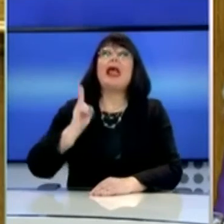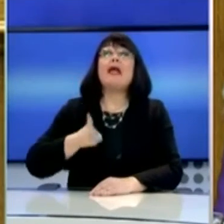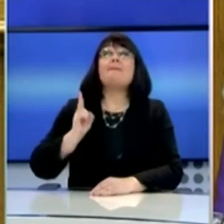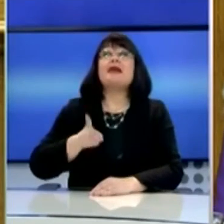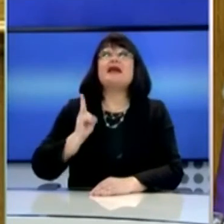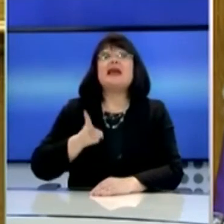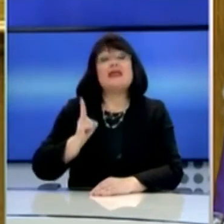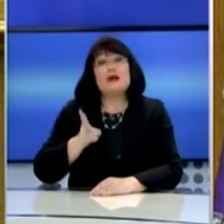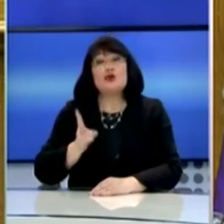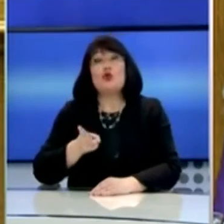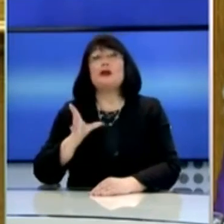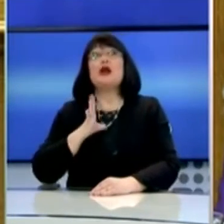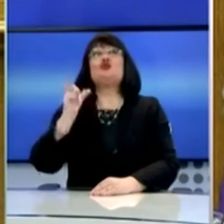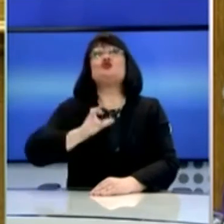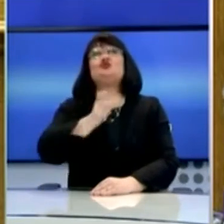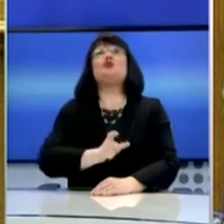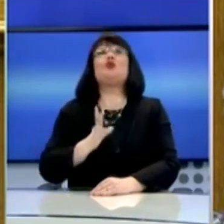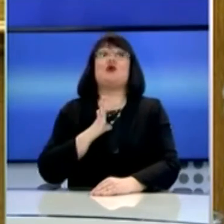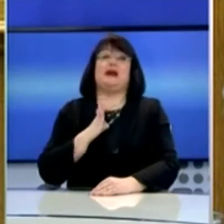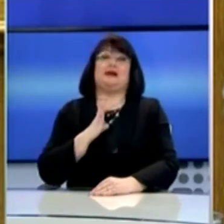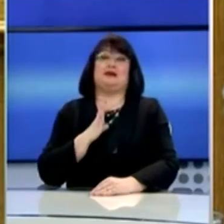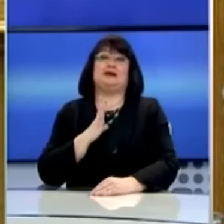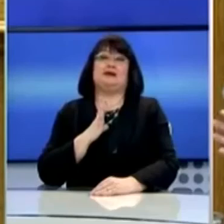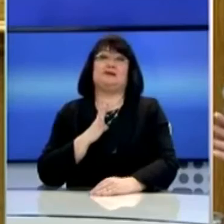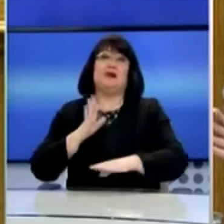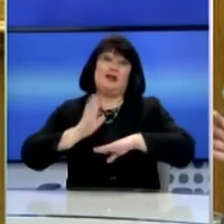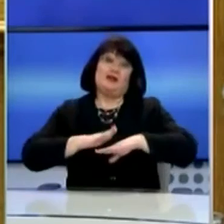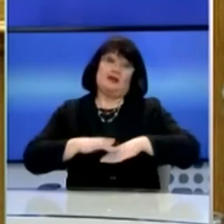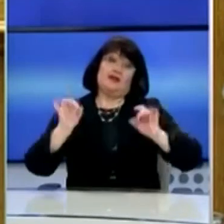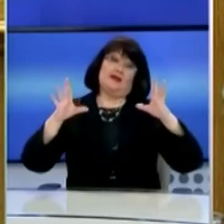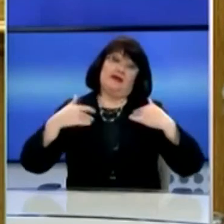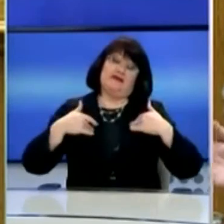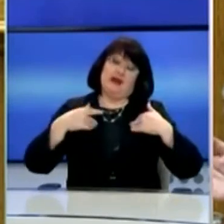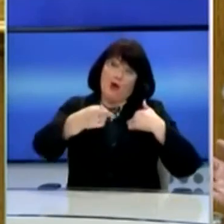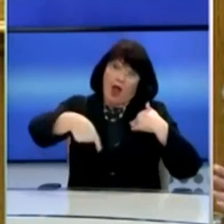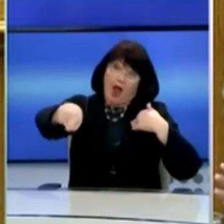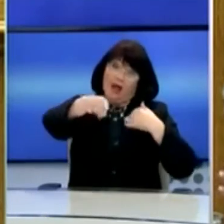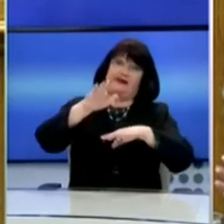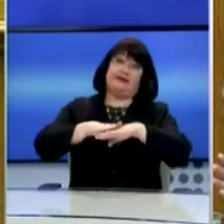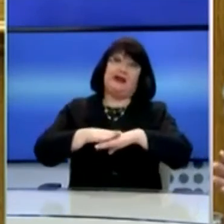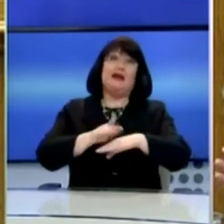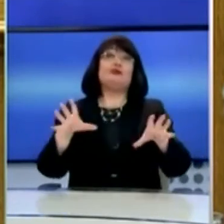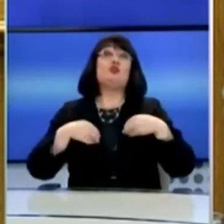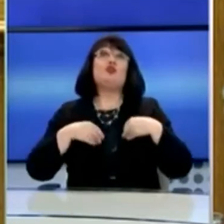για τους πολίτες. Μη συνεχίσετε αυτή τη λογική «Δε φταίω εγώ, φταίνε πάντα οι άλλοι».